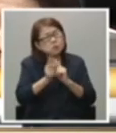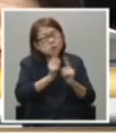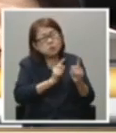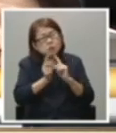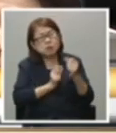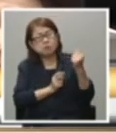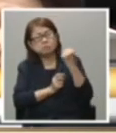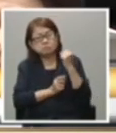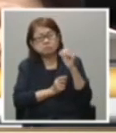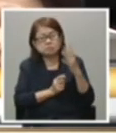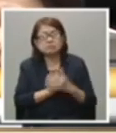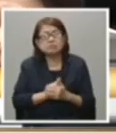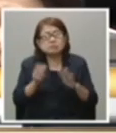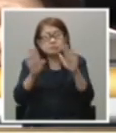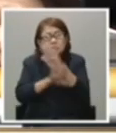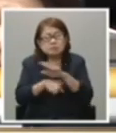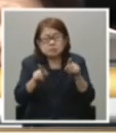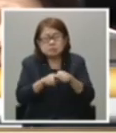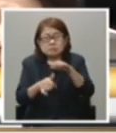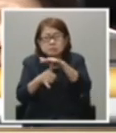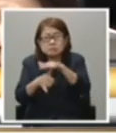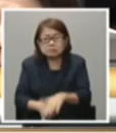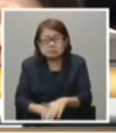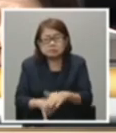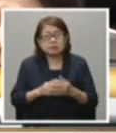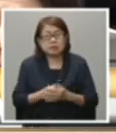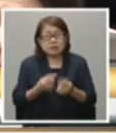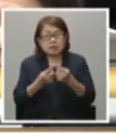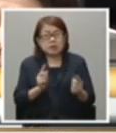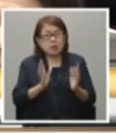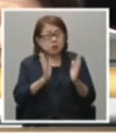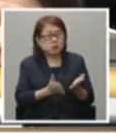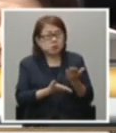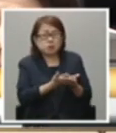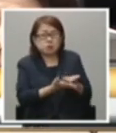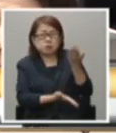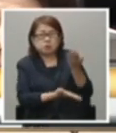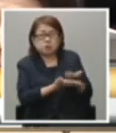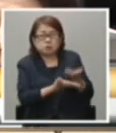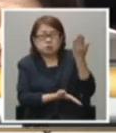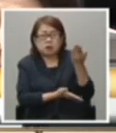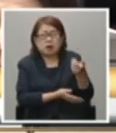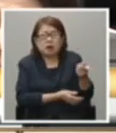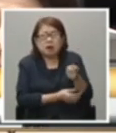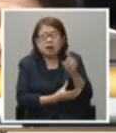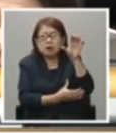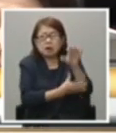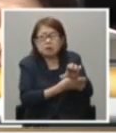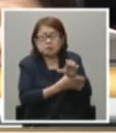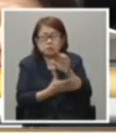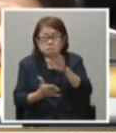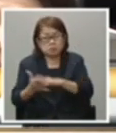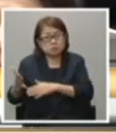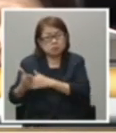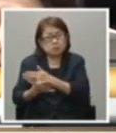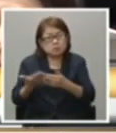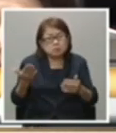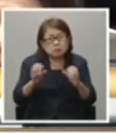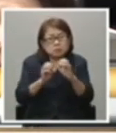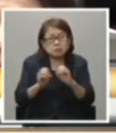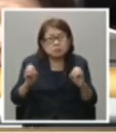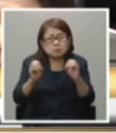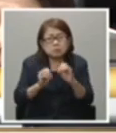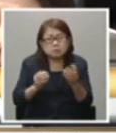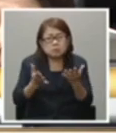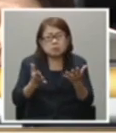ปูค่ะแต่ว่าหมูตัวใหญ่ๆในประเทศเนี่ยท่านไม่เคยมีมาตรการที่จะไปผลักดัน